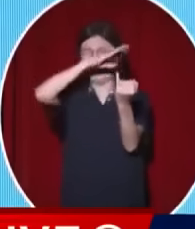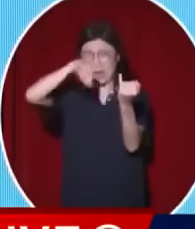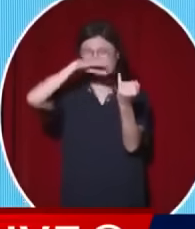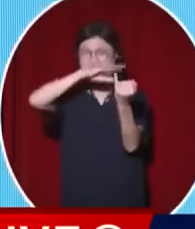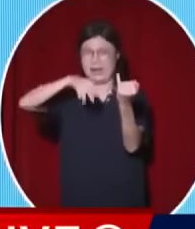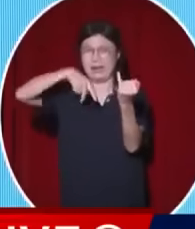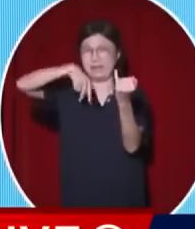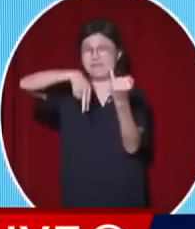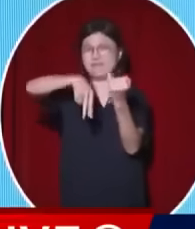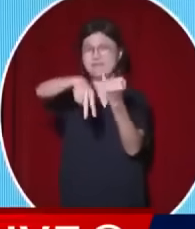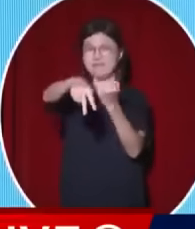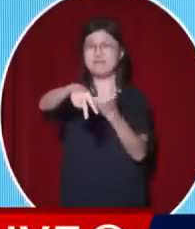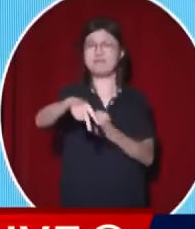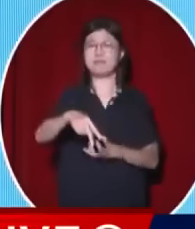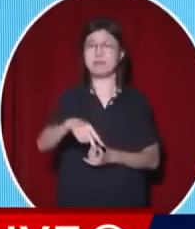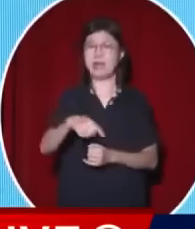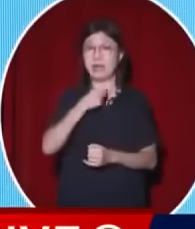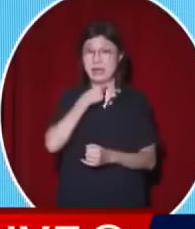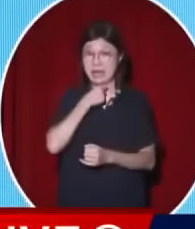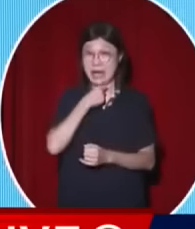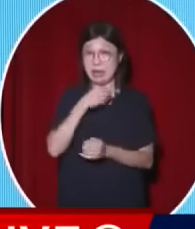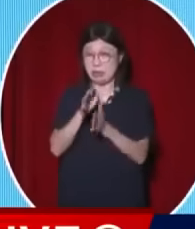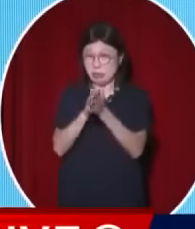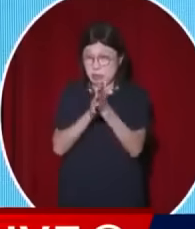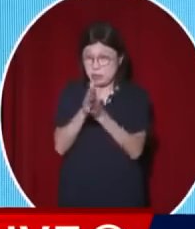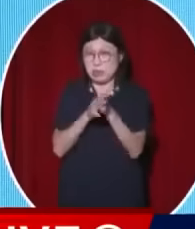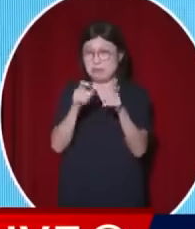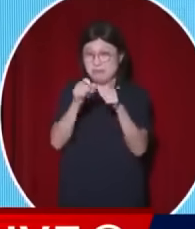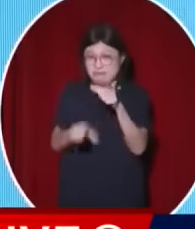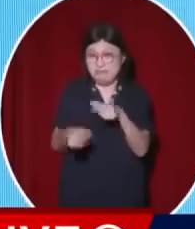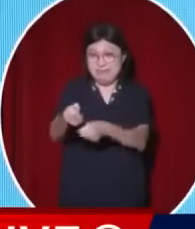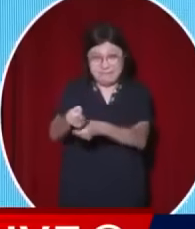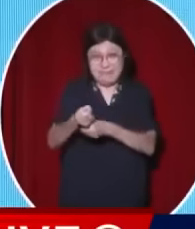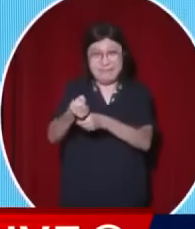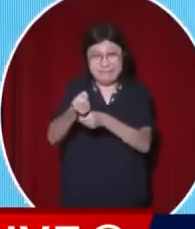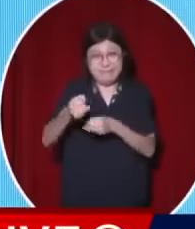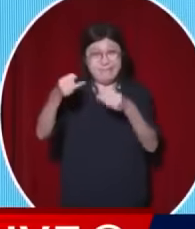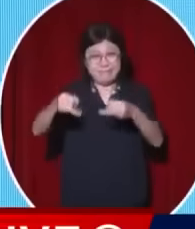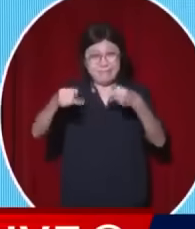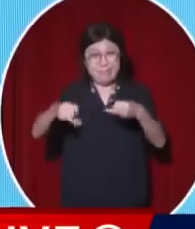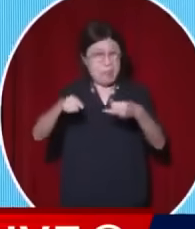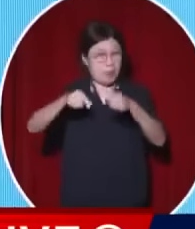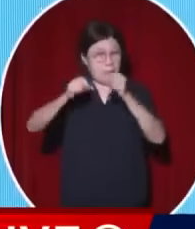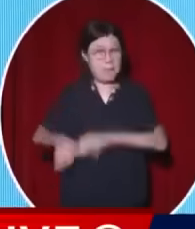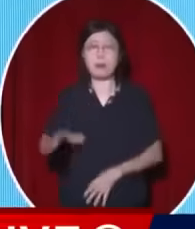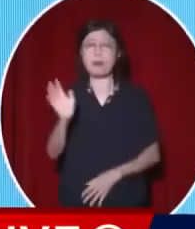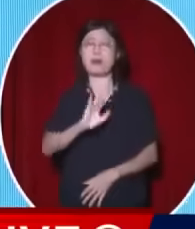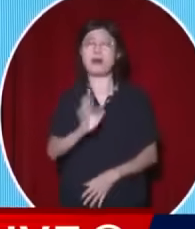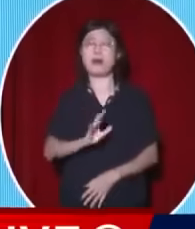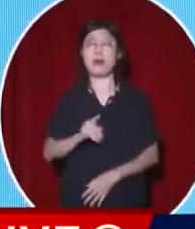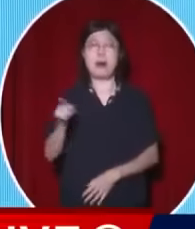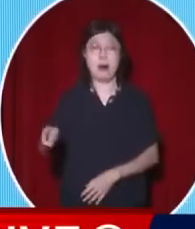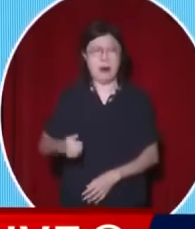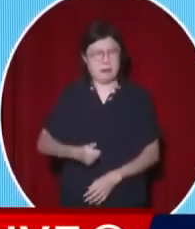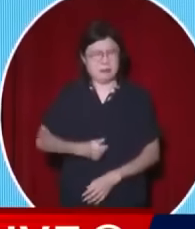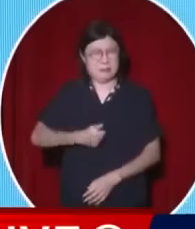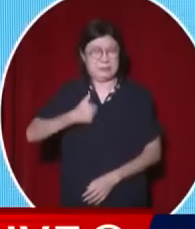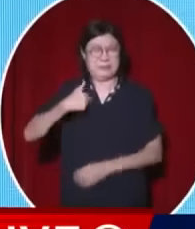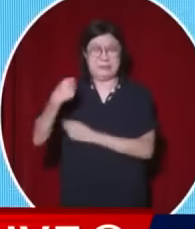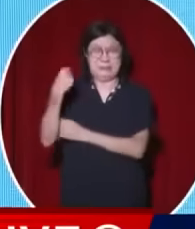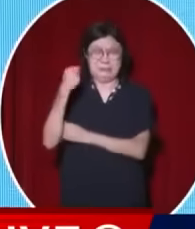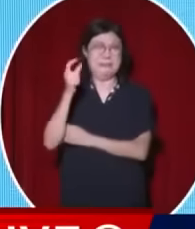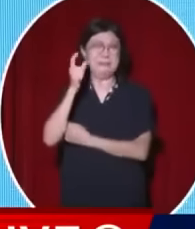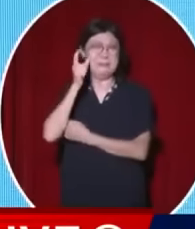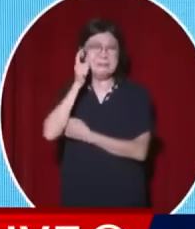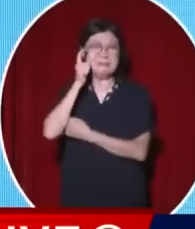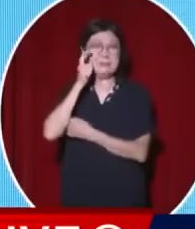去。为了公司的业务，他就是不放弃。他的真诚，他的毅力，最